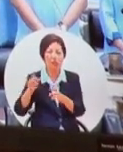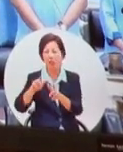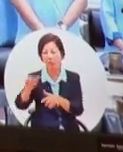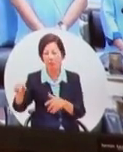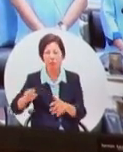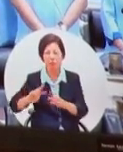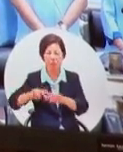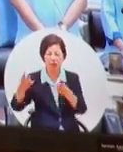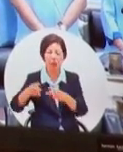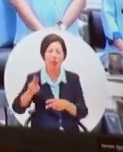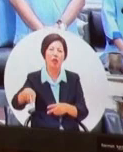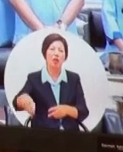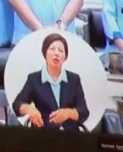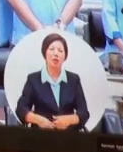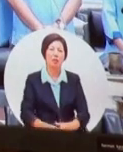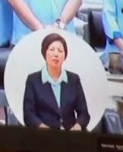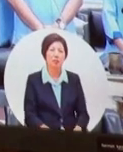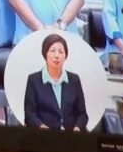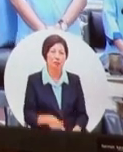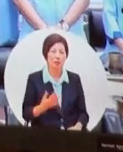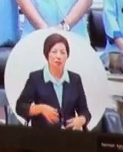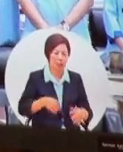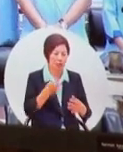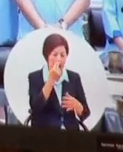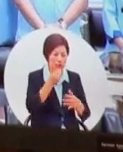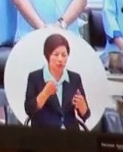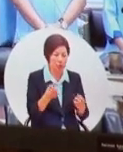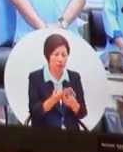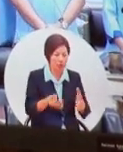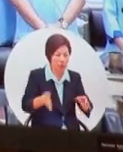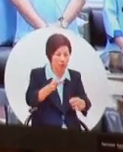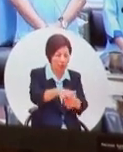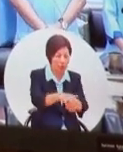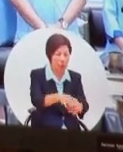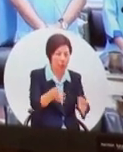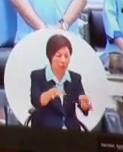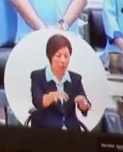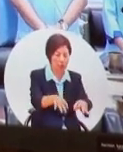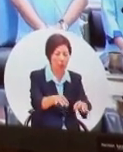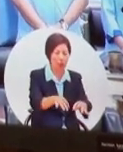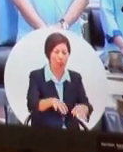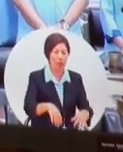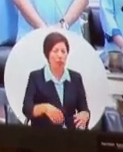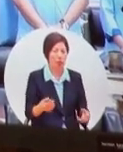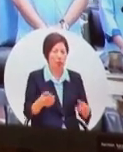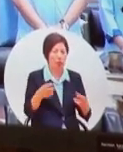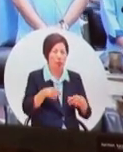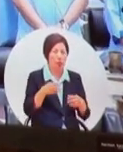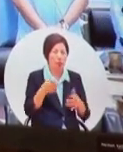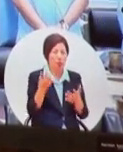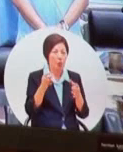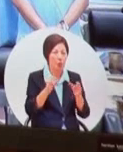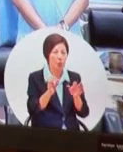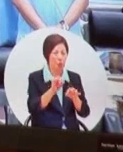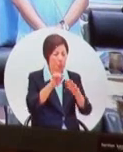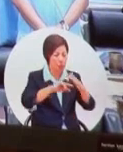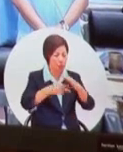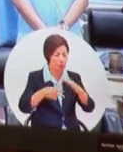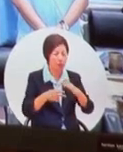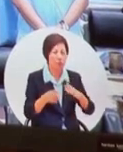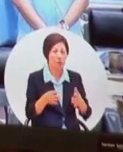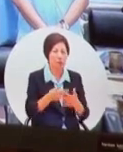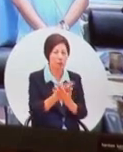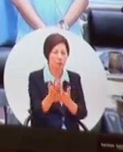查气爆擅长的这个过程里面。我先跟市长报告，装置艺术，我先用高雄市政府，如果他